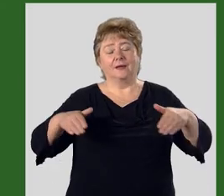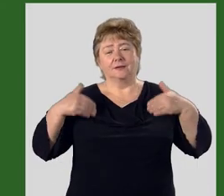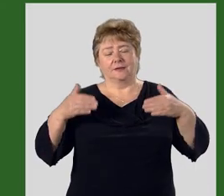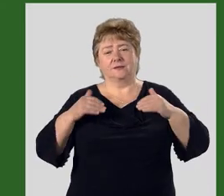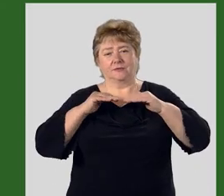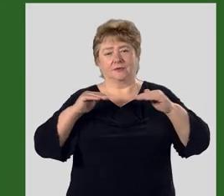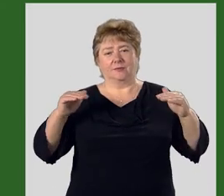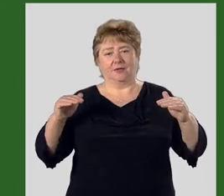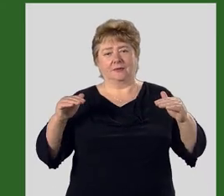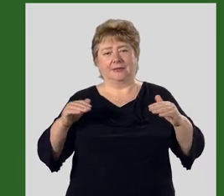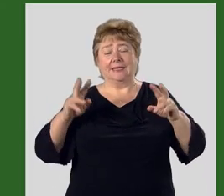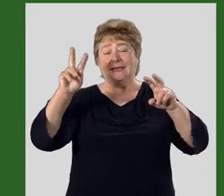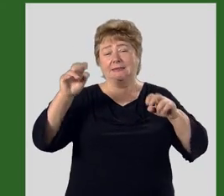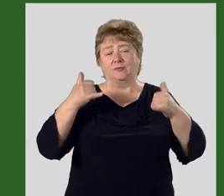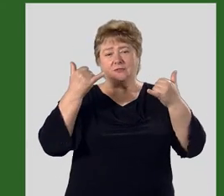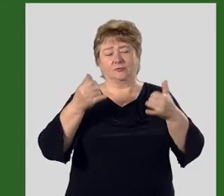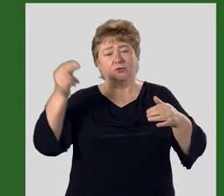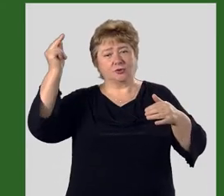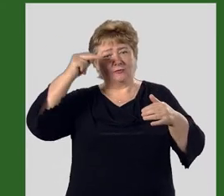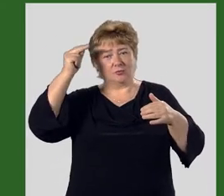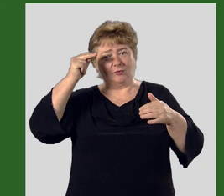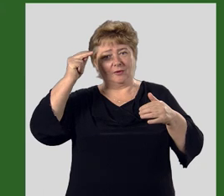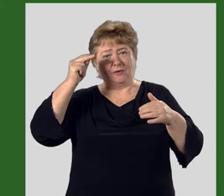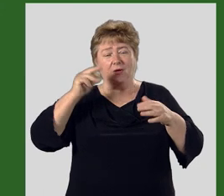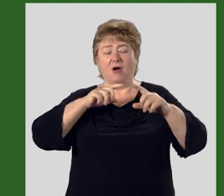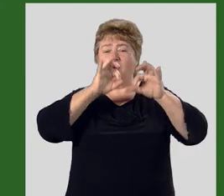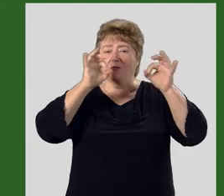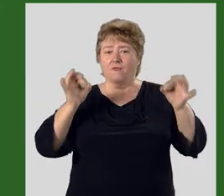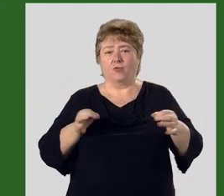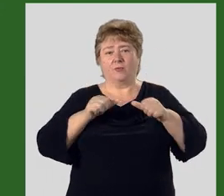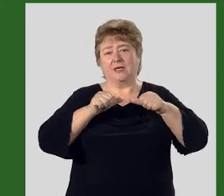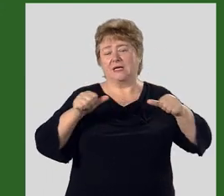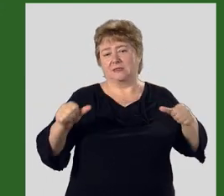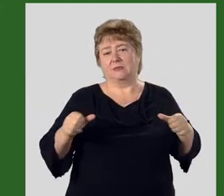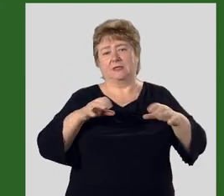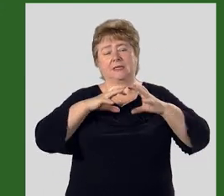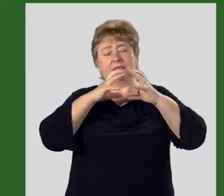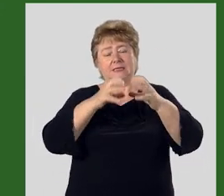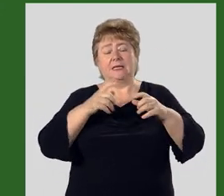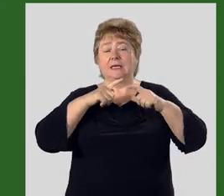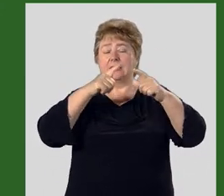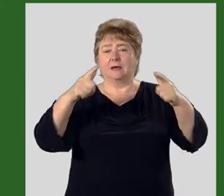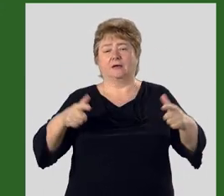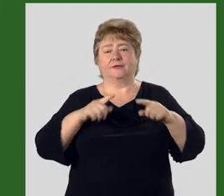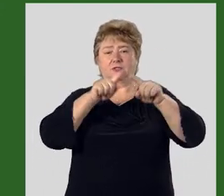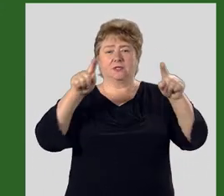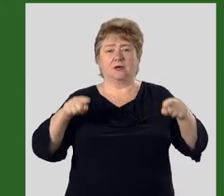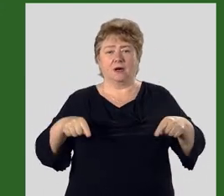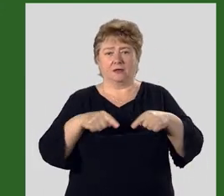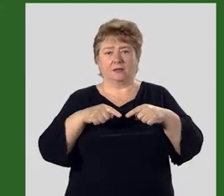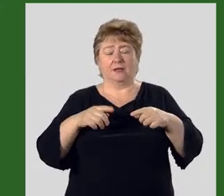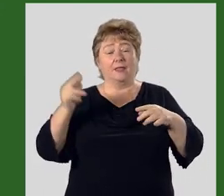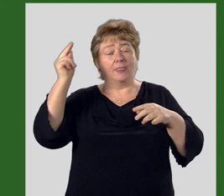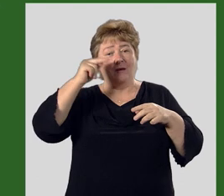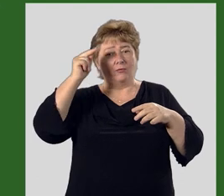Здравствуйте, ребята! Тема сегодняшнего урока – форма и размеры Земли, географическая карта.